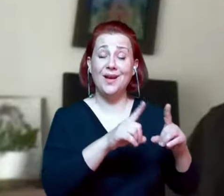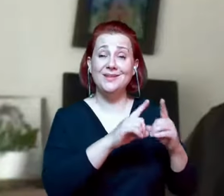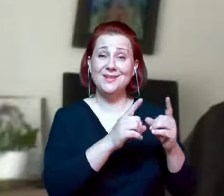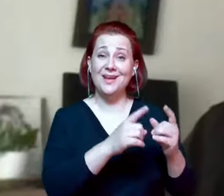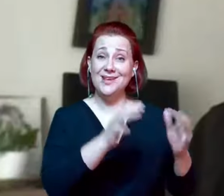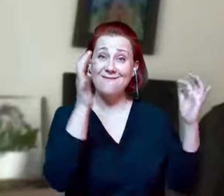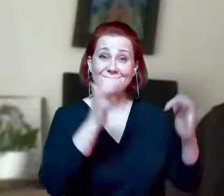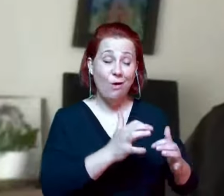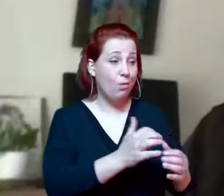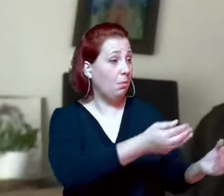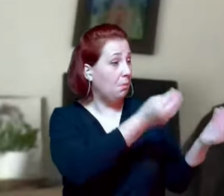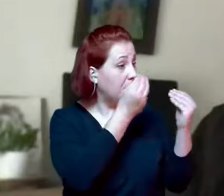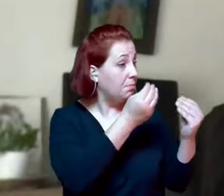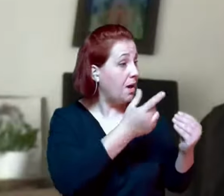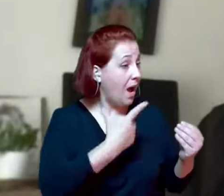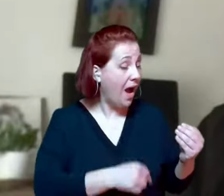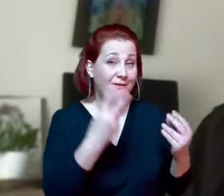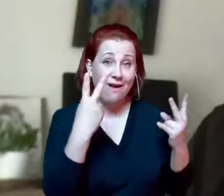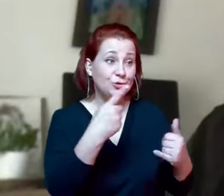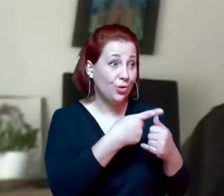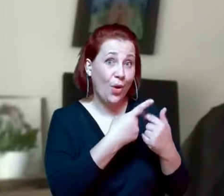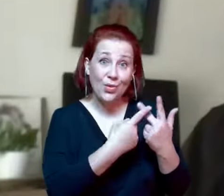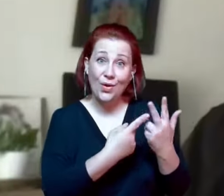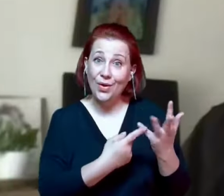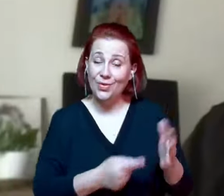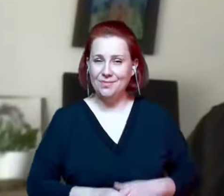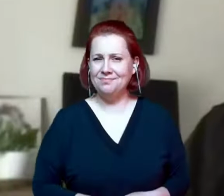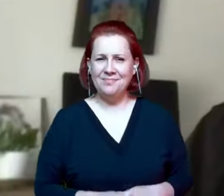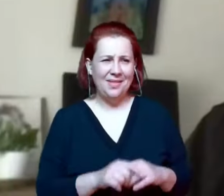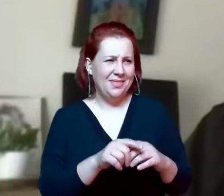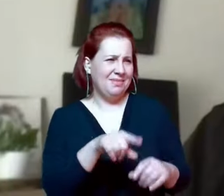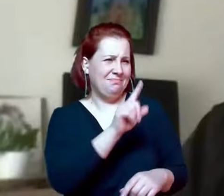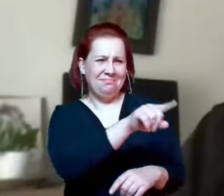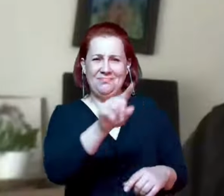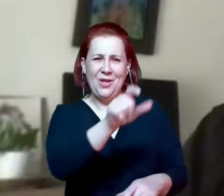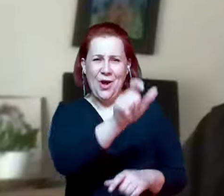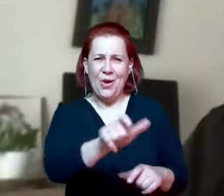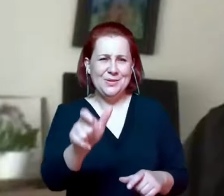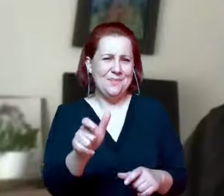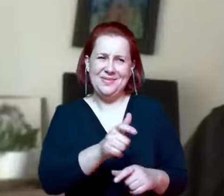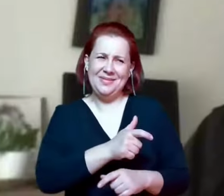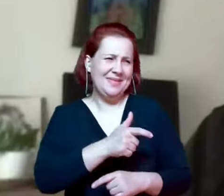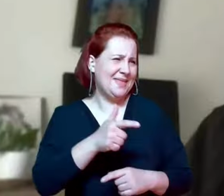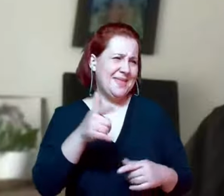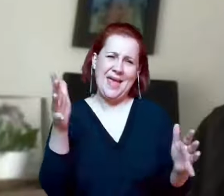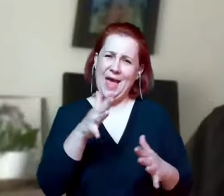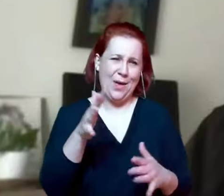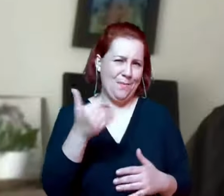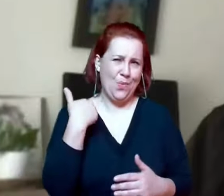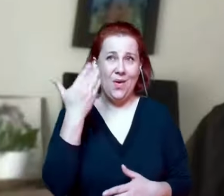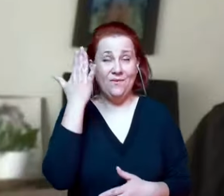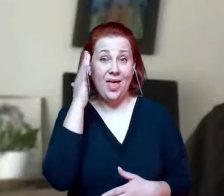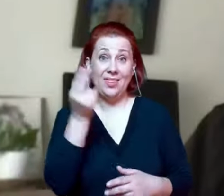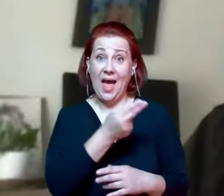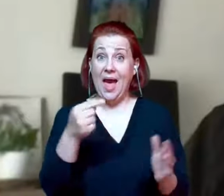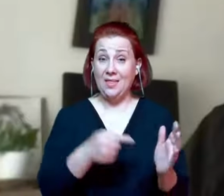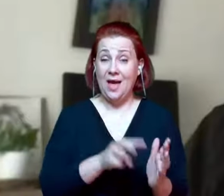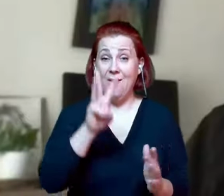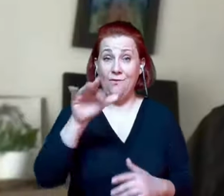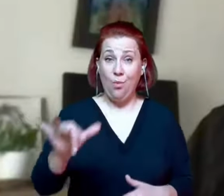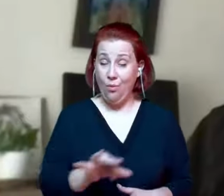Niektórzy z nas na początku niewiele wiedzieli na temat Światowego Forum Miejskiego,